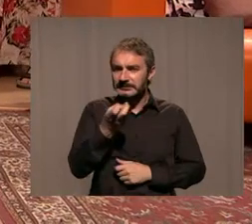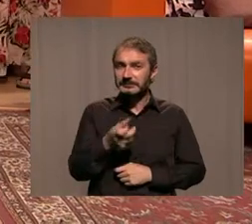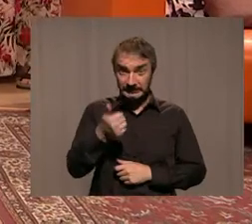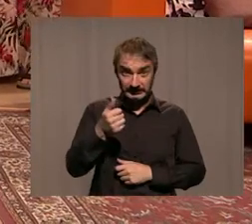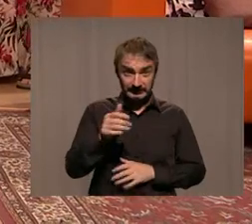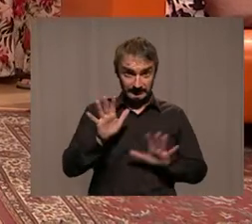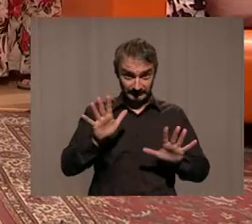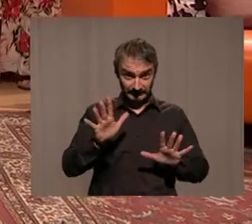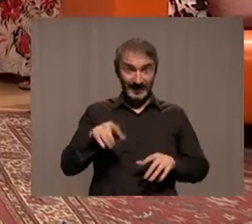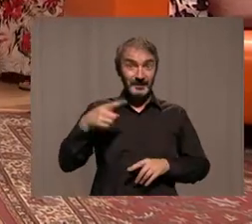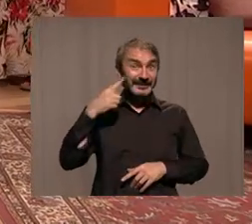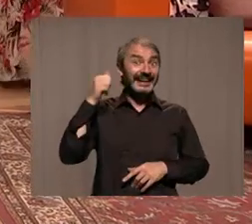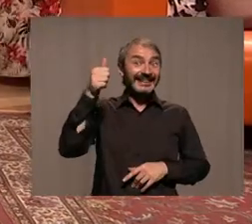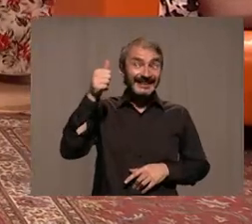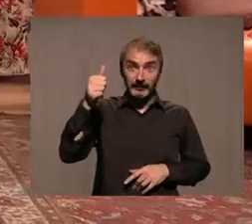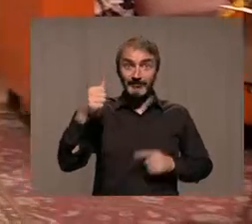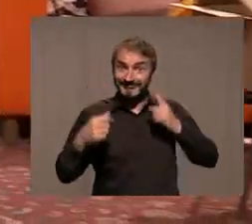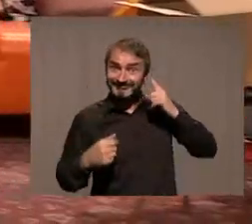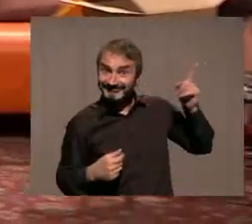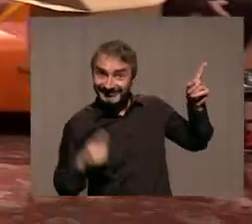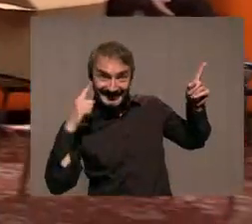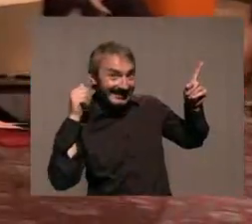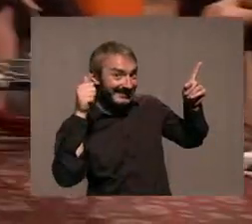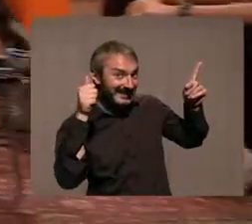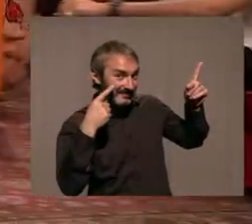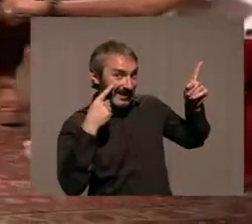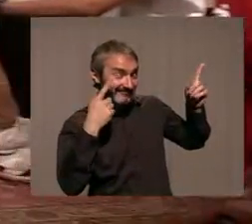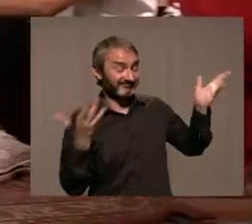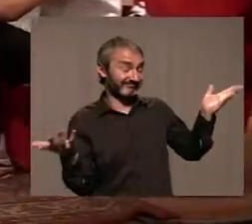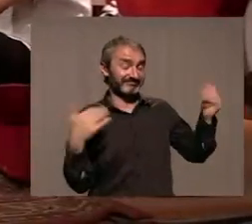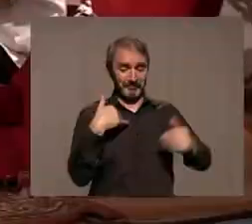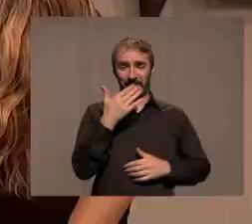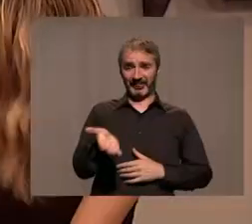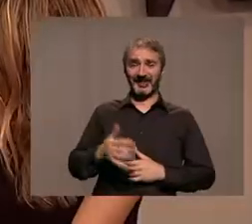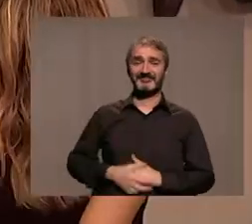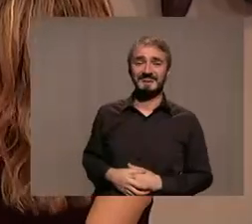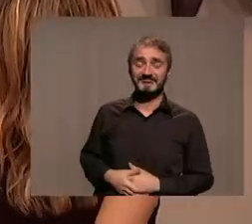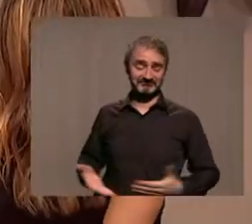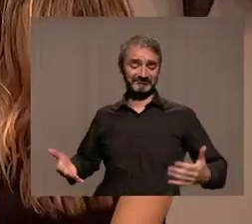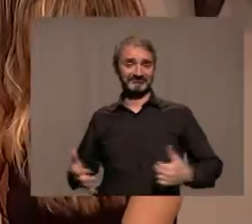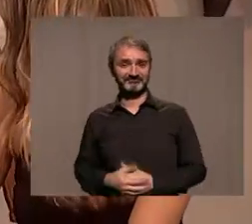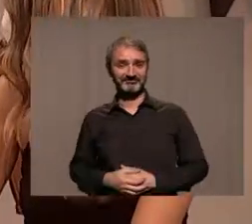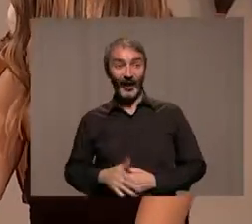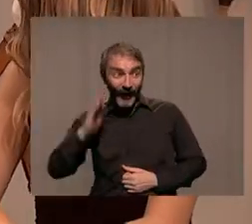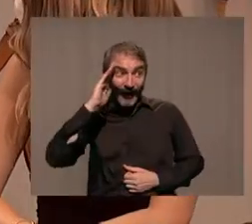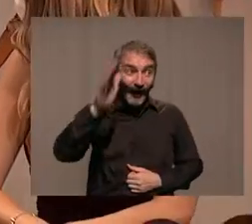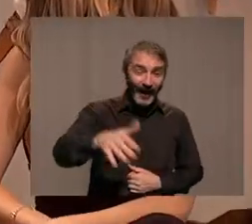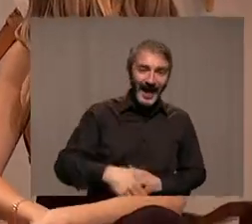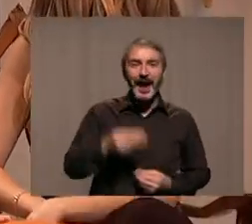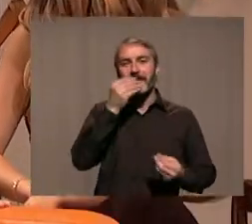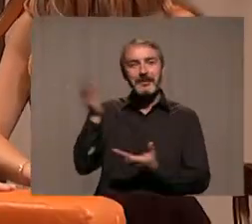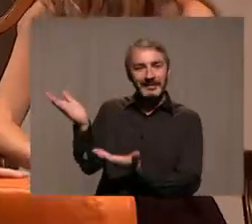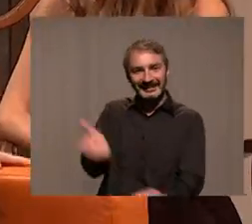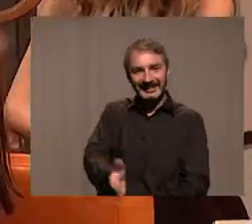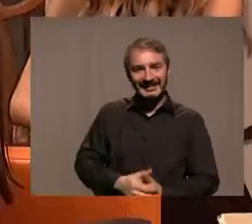veureu com ara sonarà un altre timbre. Mira, correcte, molt bé. Si és que... Hola, bienvenidos.